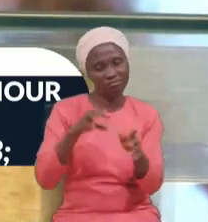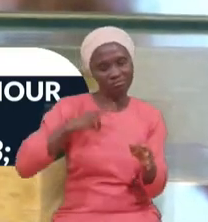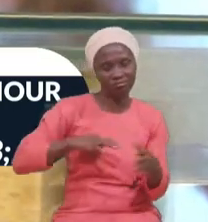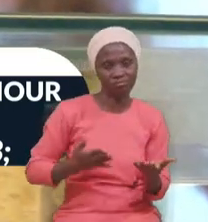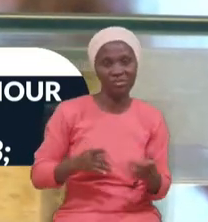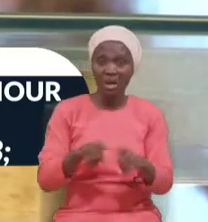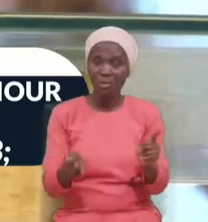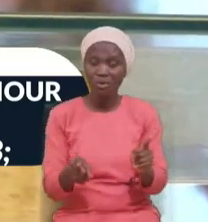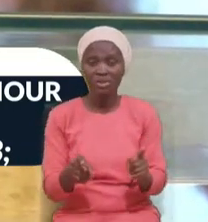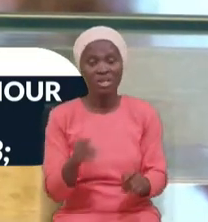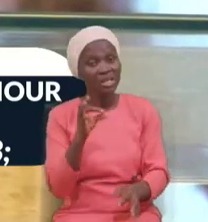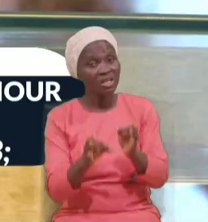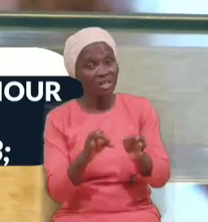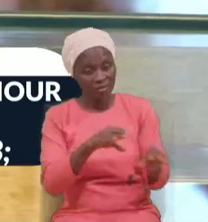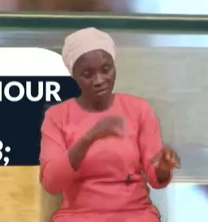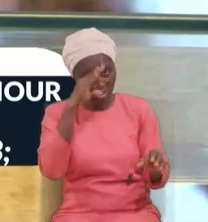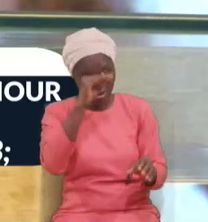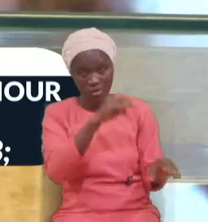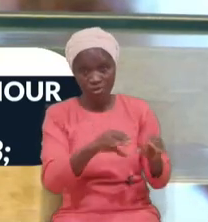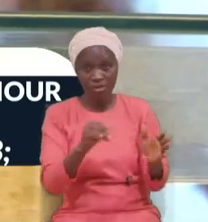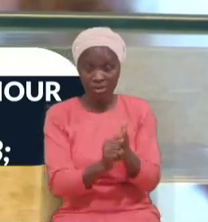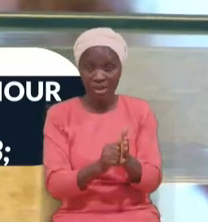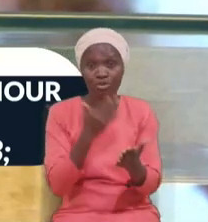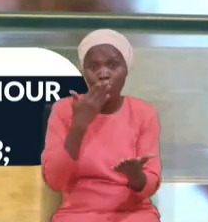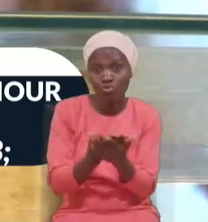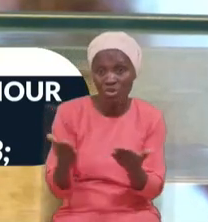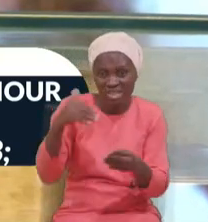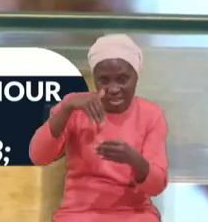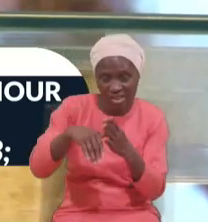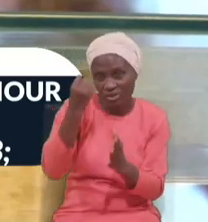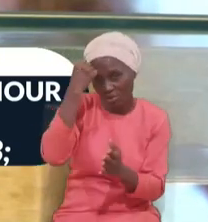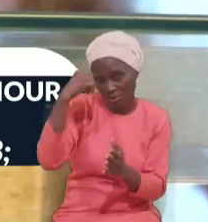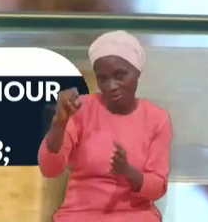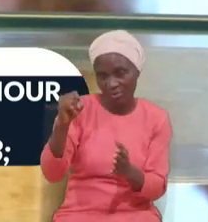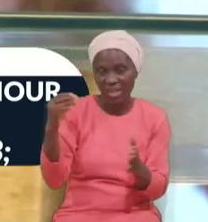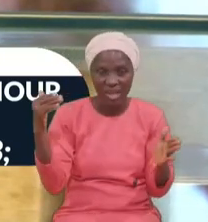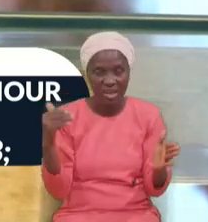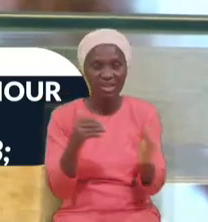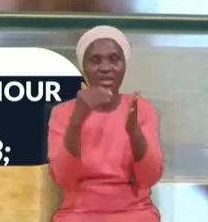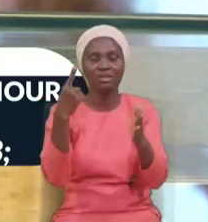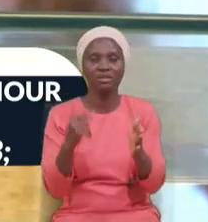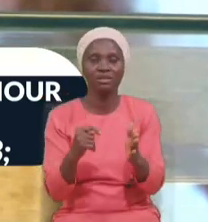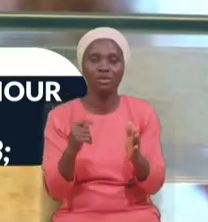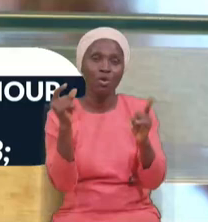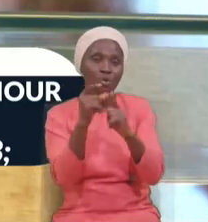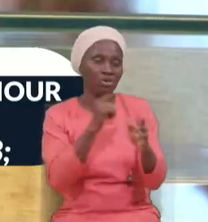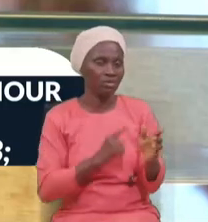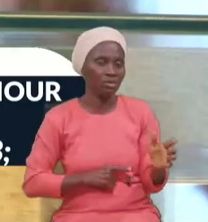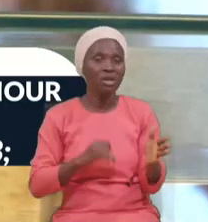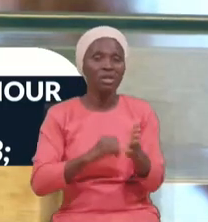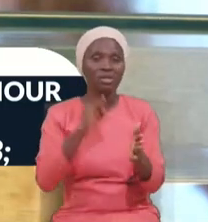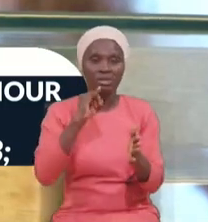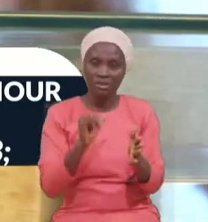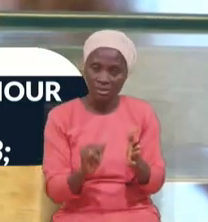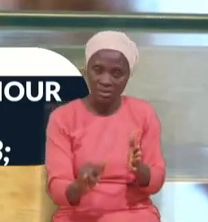béni, de bénéfique. Mais quand on fait la bonne chose, en désobéissance à la parole du Seigneur,